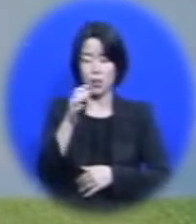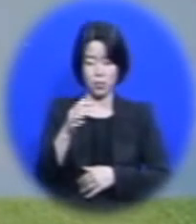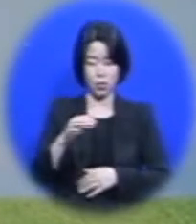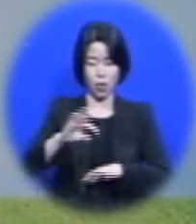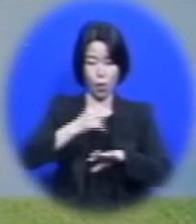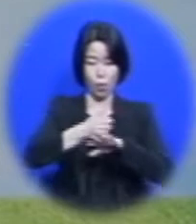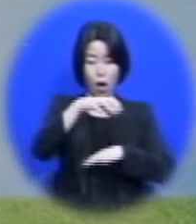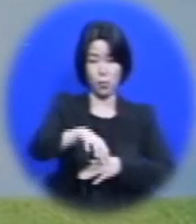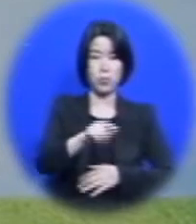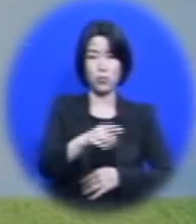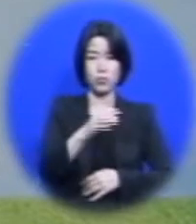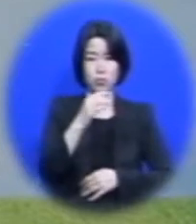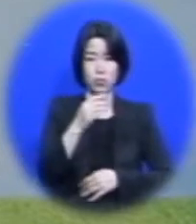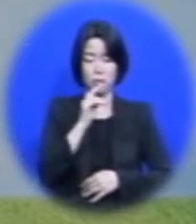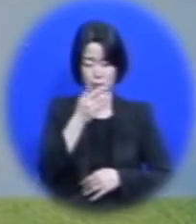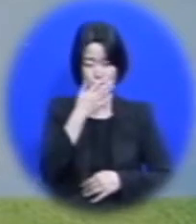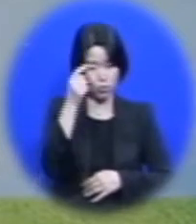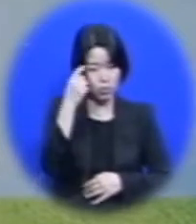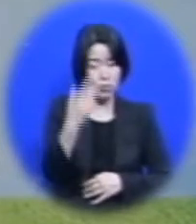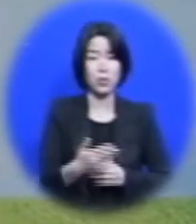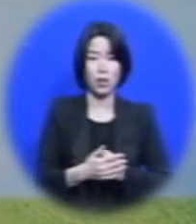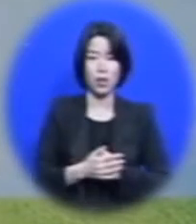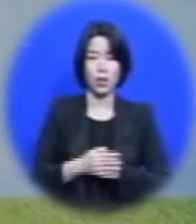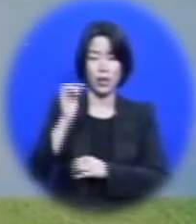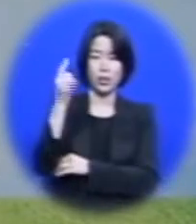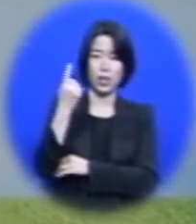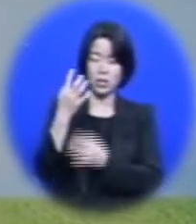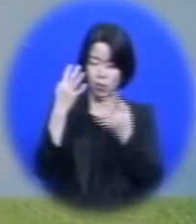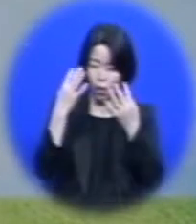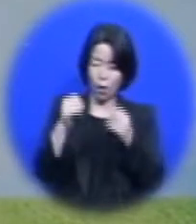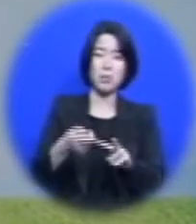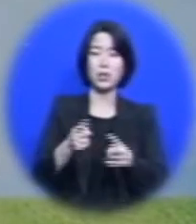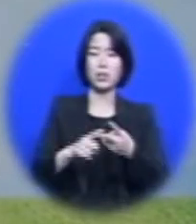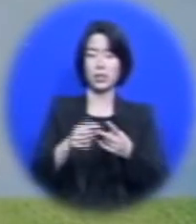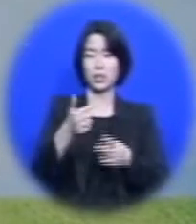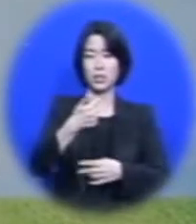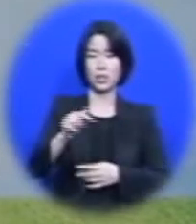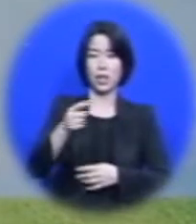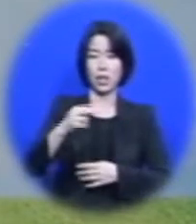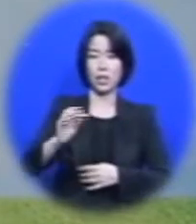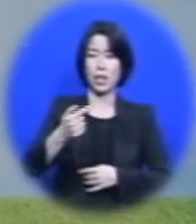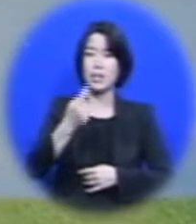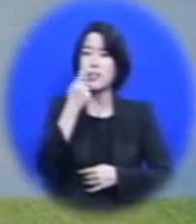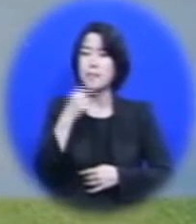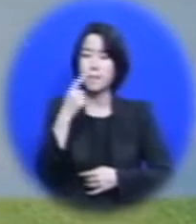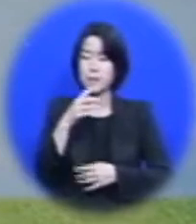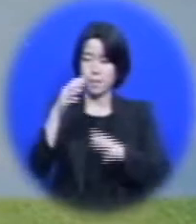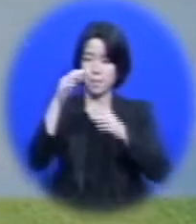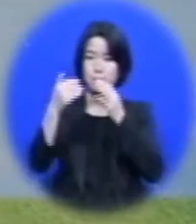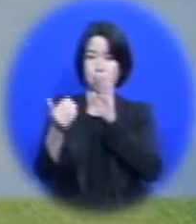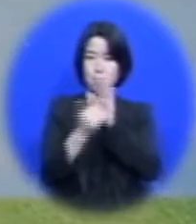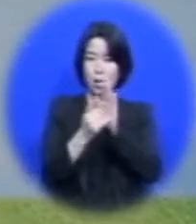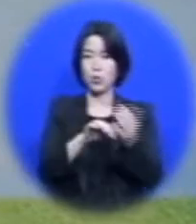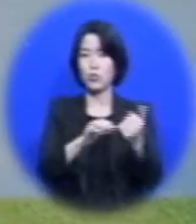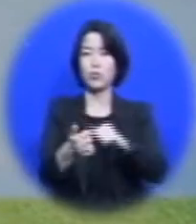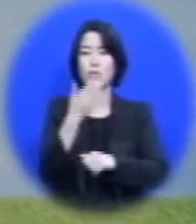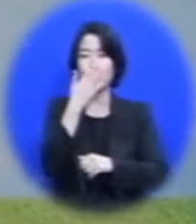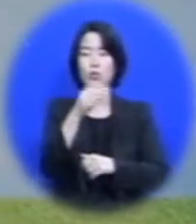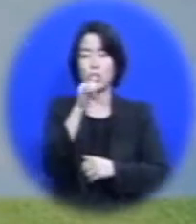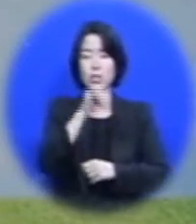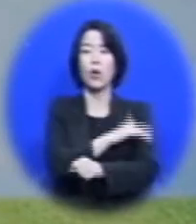말할 수 있습니까? 다윗은 얼마든지 그 나단의 입을 봉하고 나단을 죽일 수 있는 사람입니다.